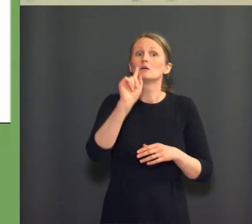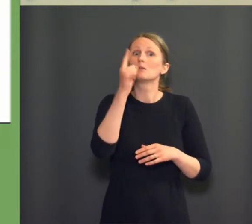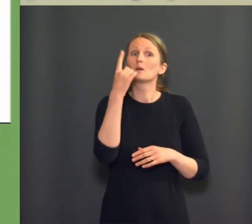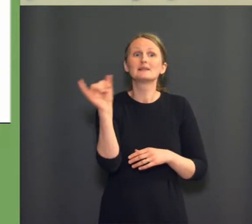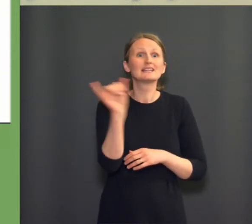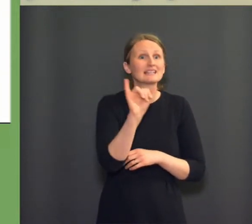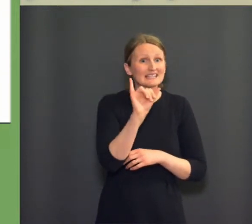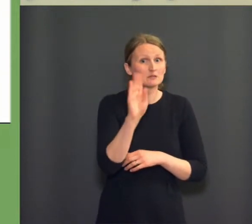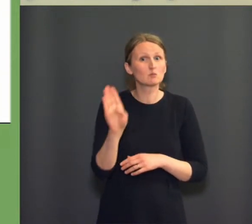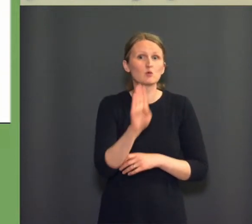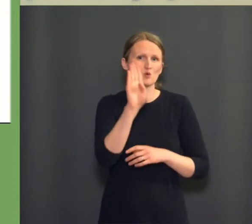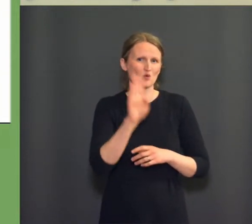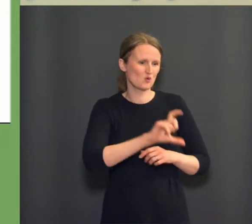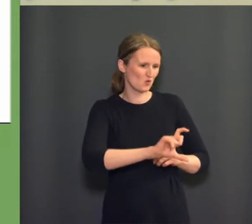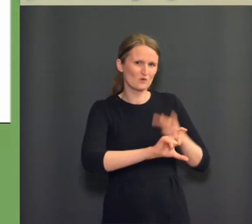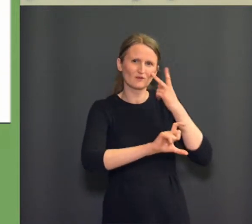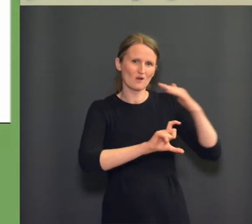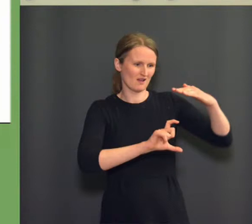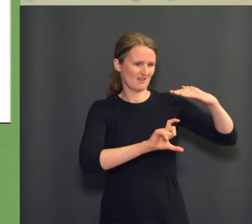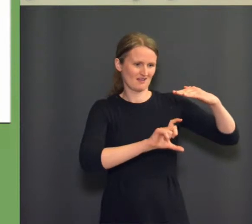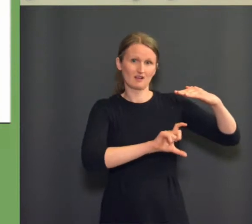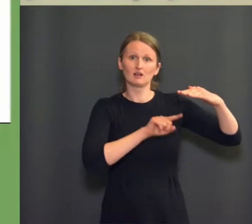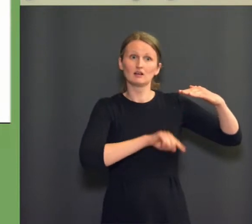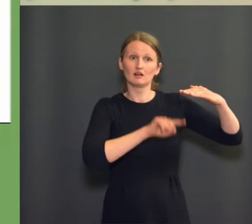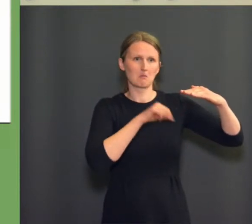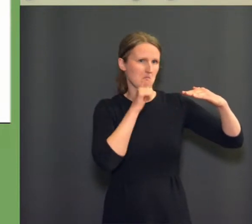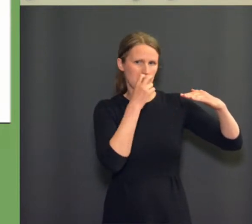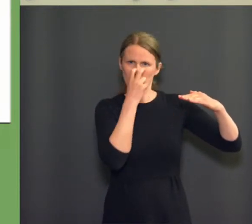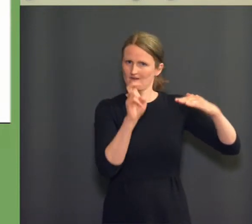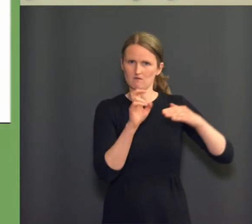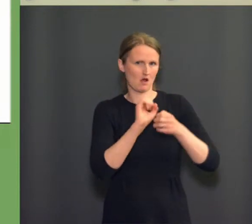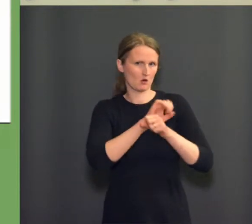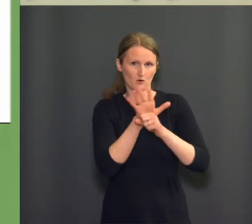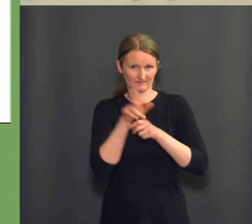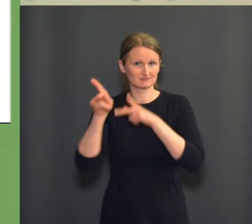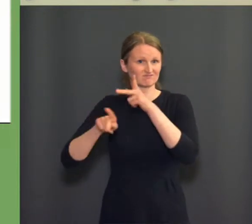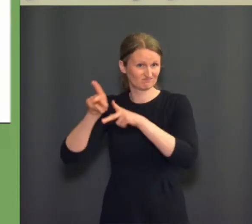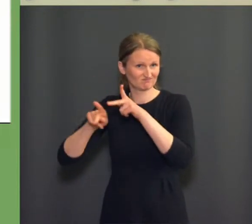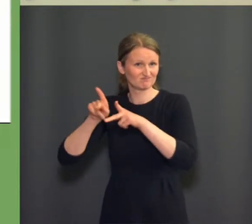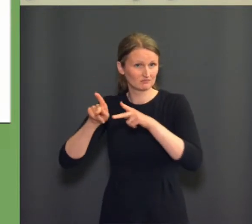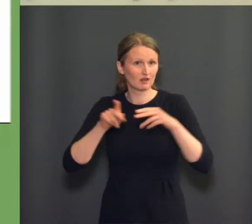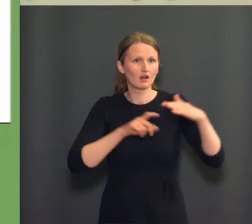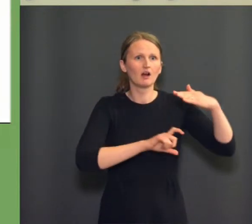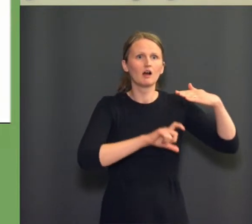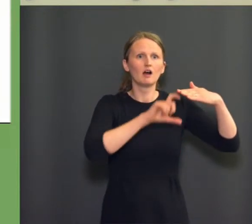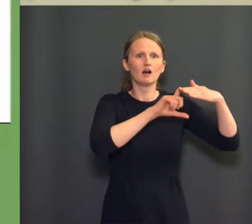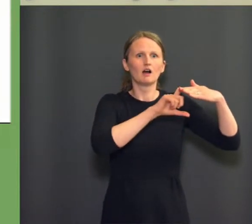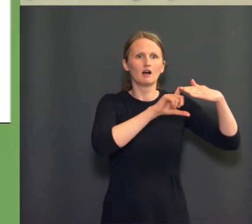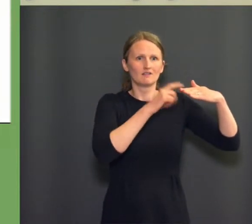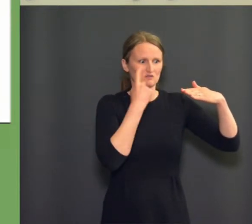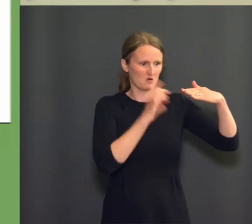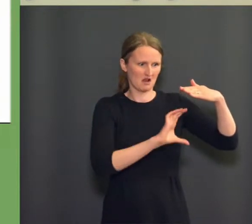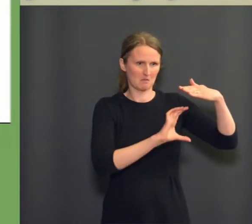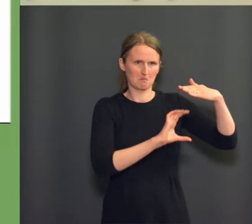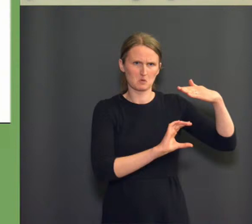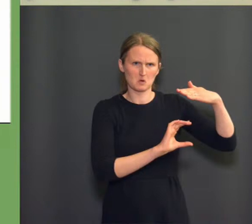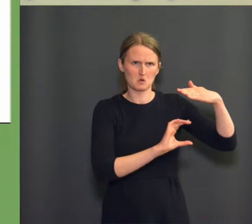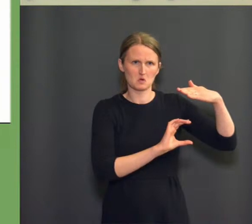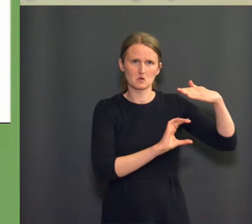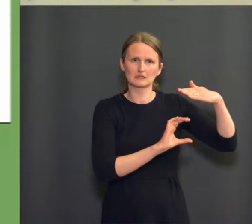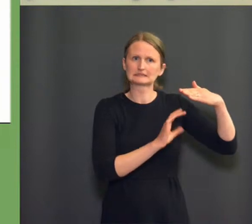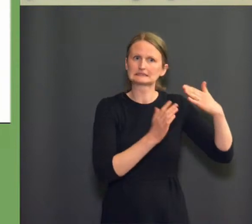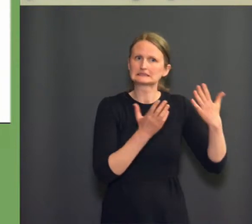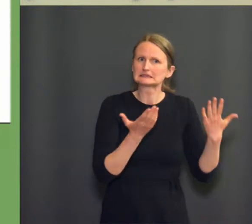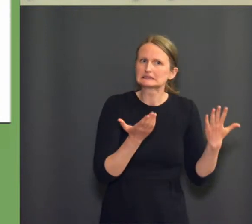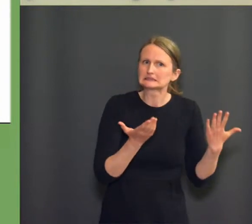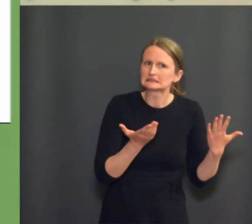vraiment rares en soins intensifs. C'est quelque chose d'important de laisser de la place en soins intensifs, encore plus maintenant, si on peut dire, puisque nous avons une